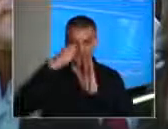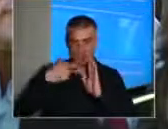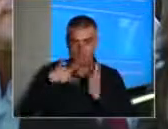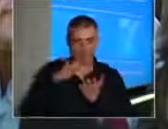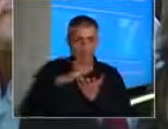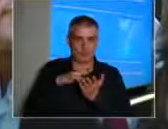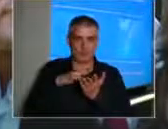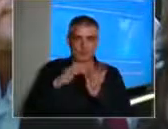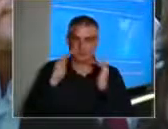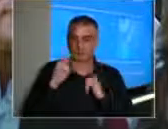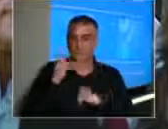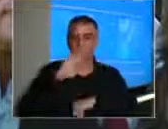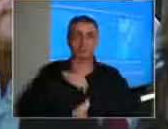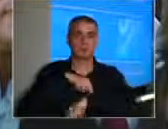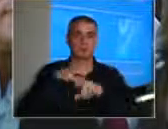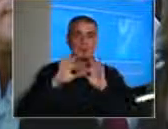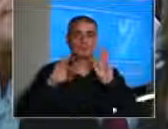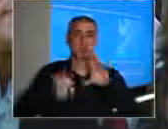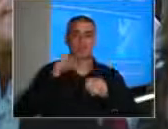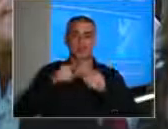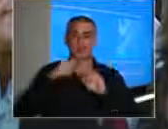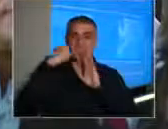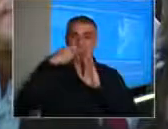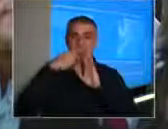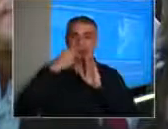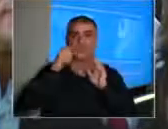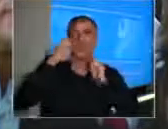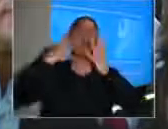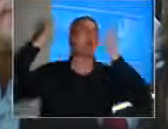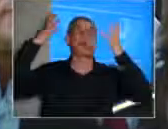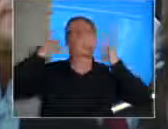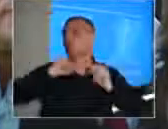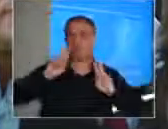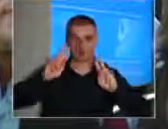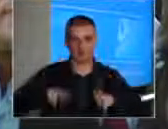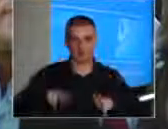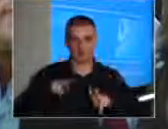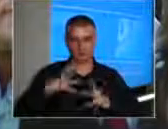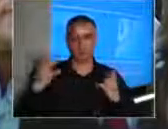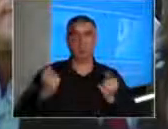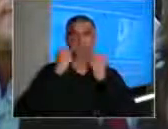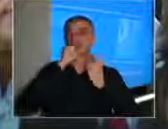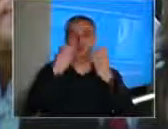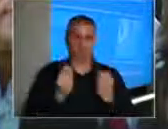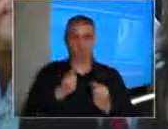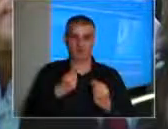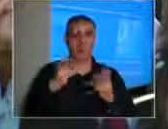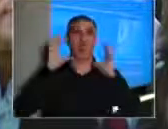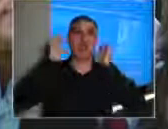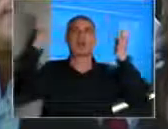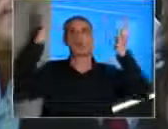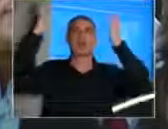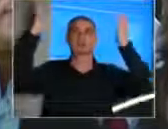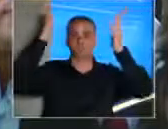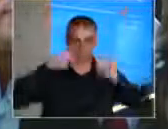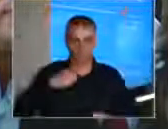נמצאים פחות מ-24 שעות לפתיחת הקלפיות, מסרטוני הגוולט המובהקים ביותר, האצילו. אחד הטובים, כן. אצילו, כן? בוא נראה.